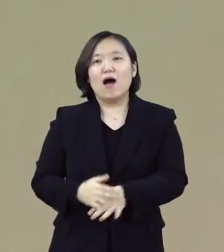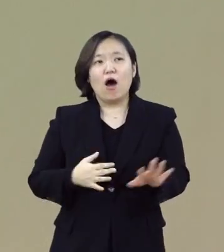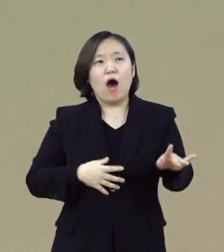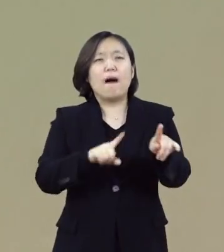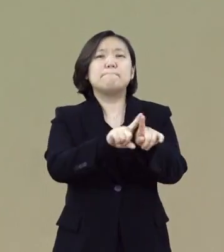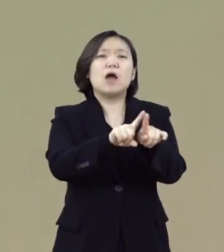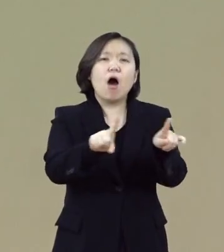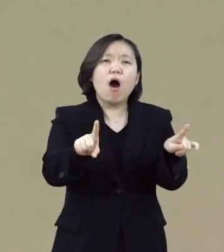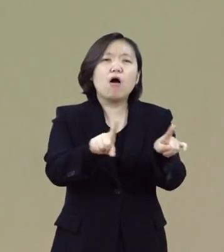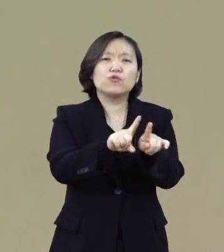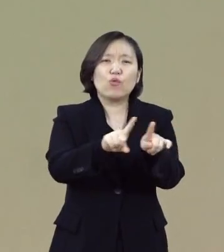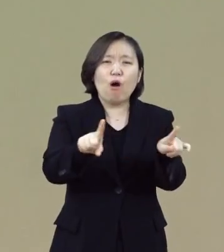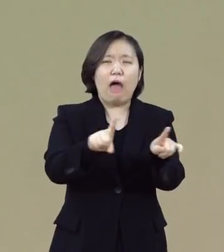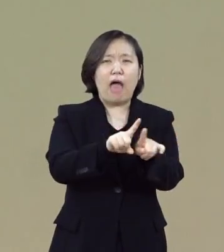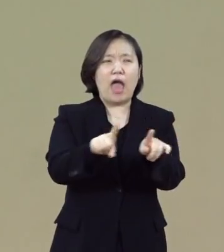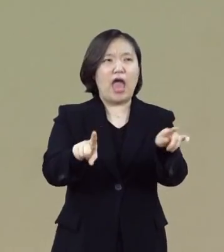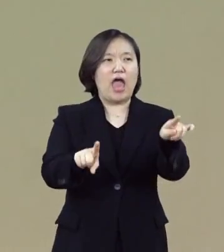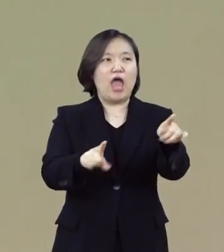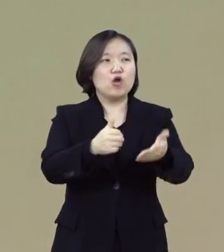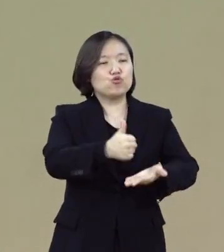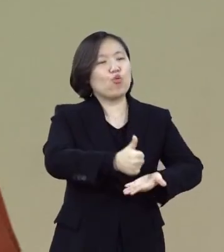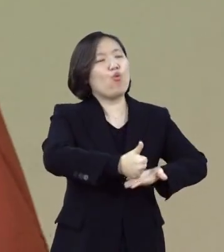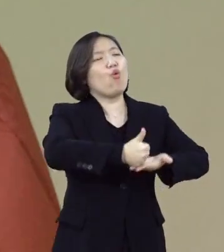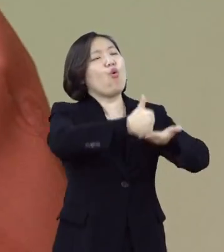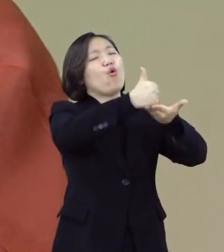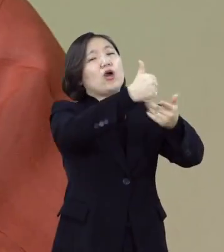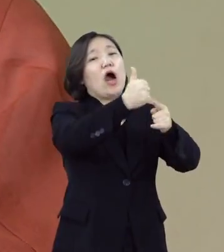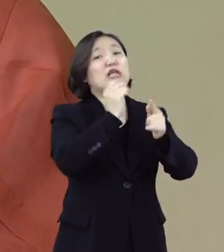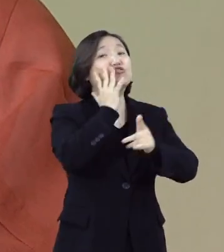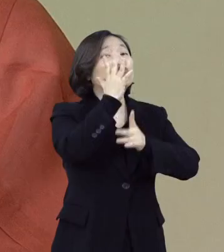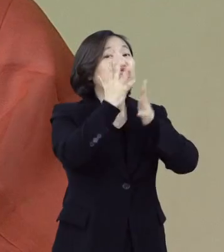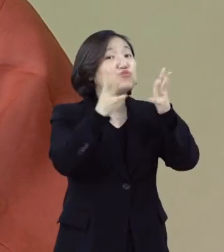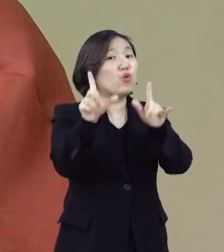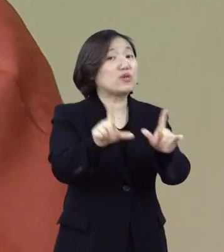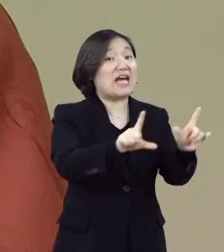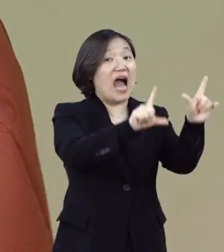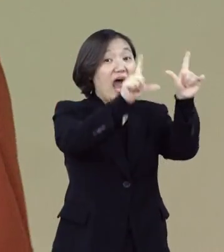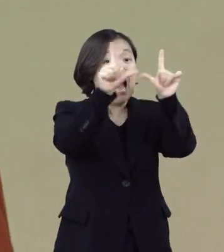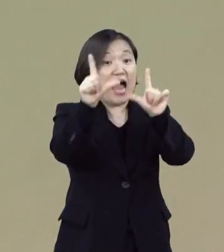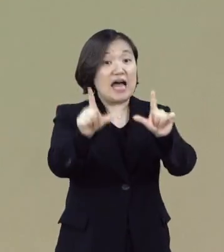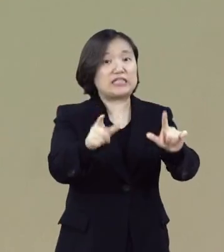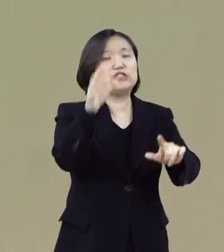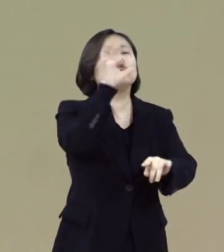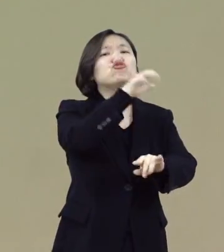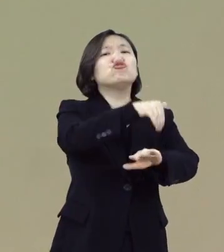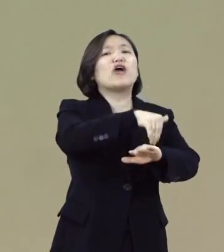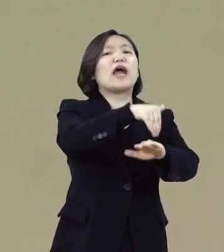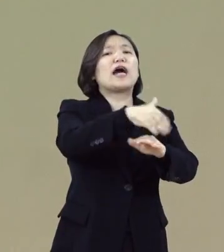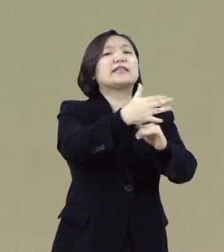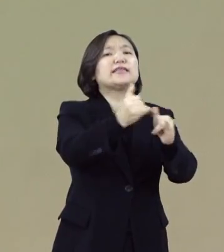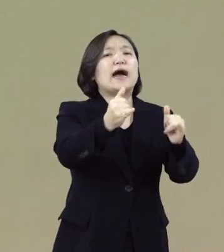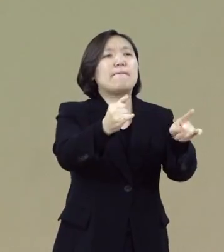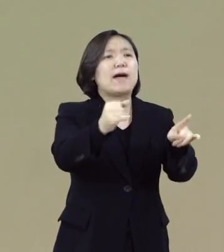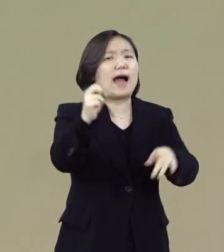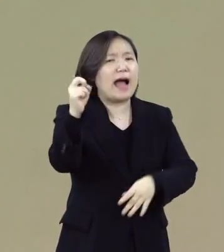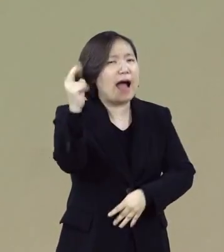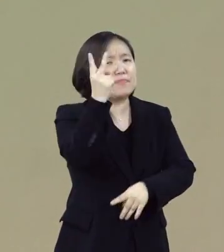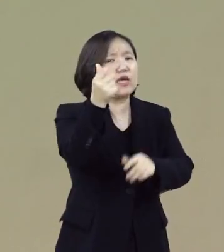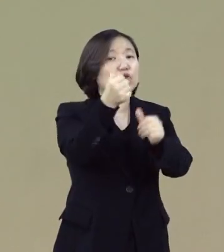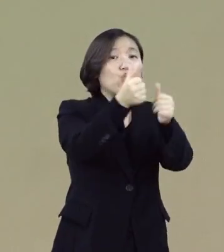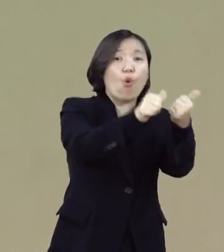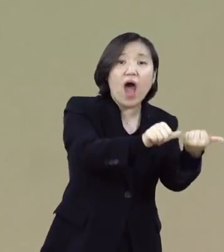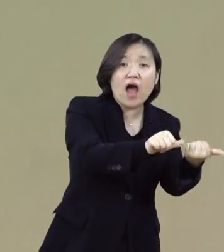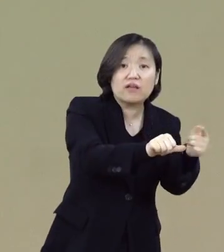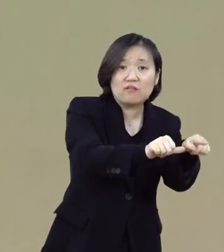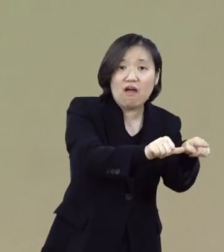평소에 존경받던 숲속의 그 종교인이 갑자기 세상을 떠나서 그분을 추모하는 그런